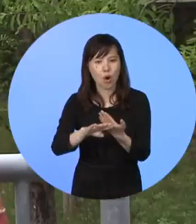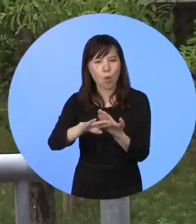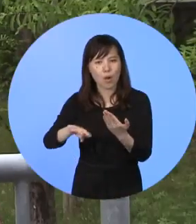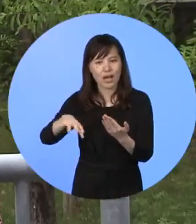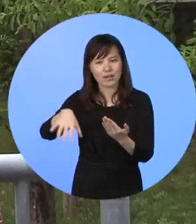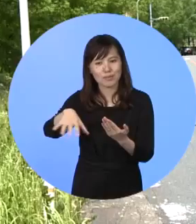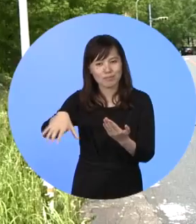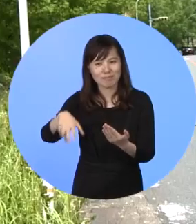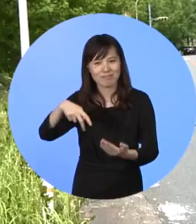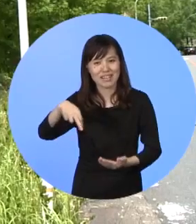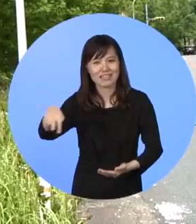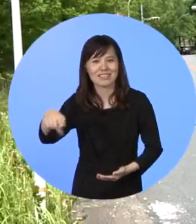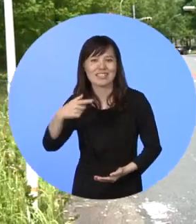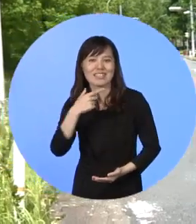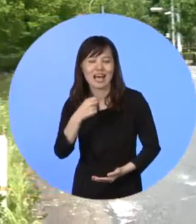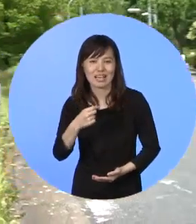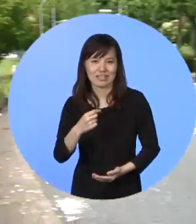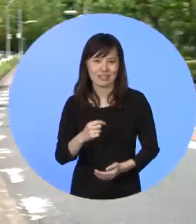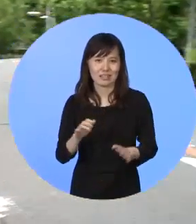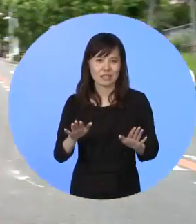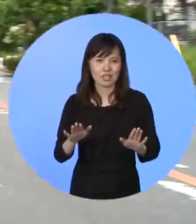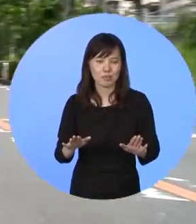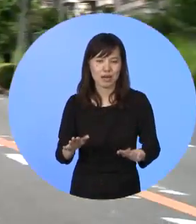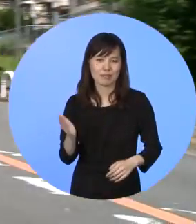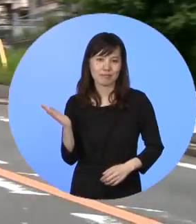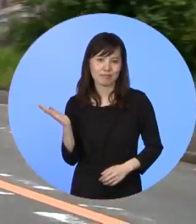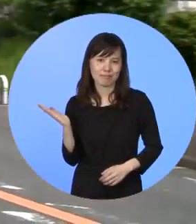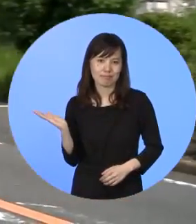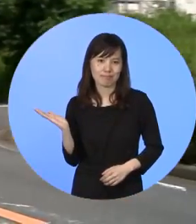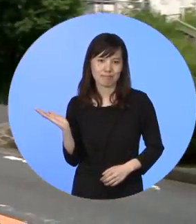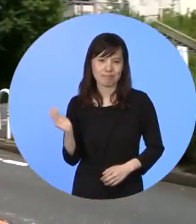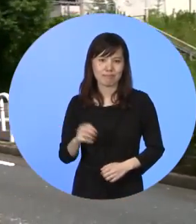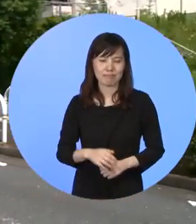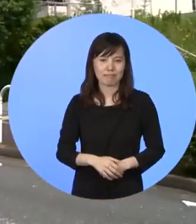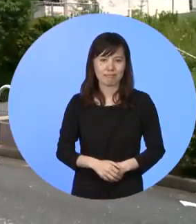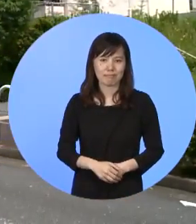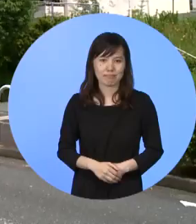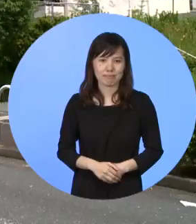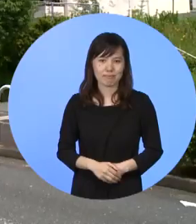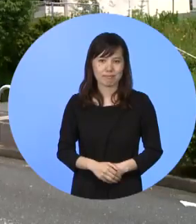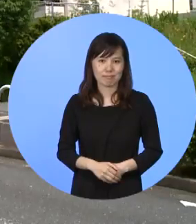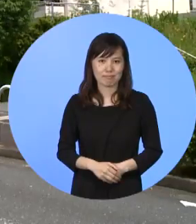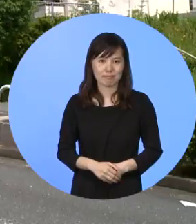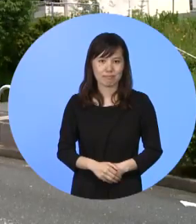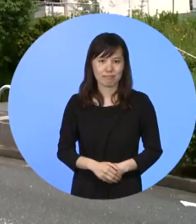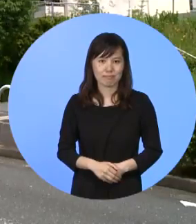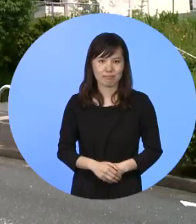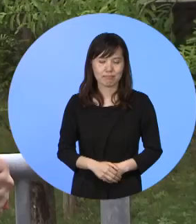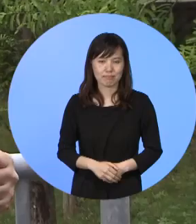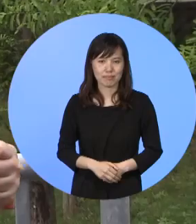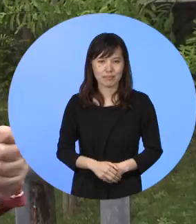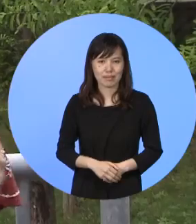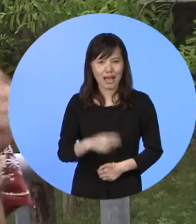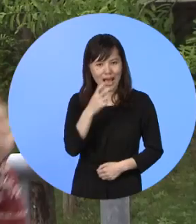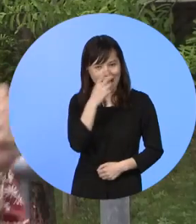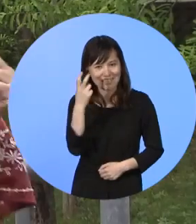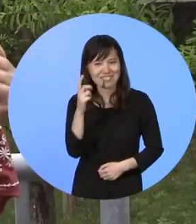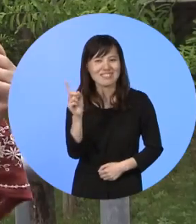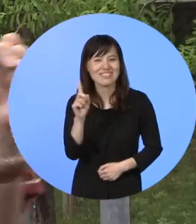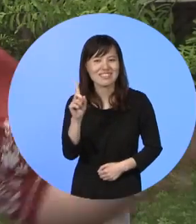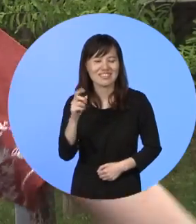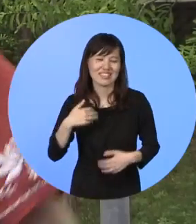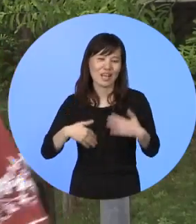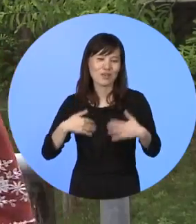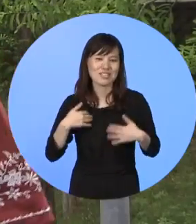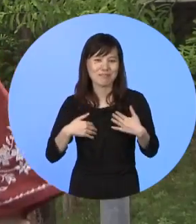と思います。今私がいるのは千里ニュータウンの北部にある古江台です。どんな発見があるのか楽しみです